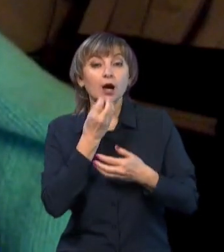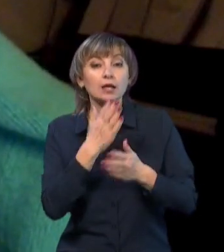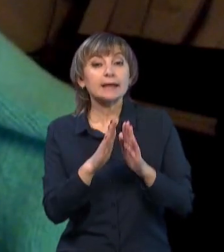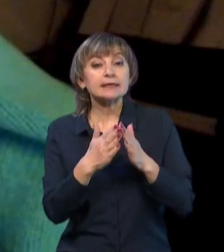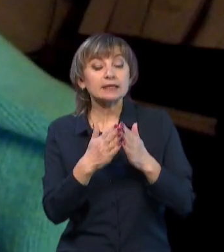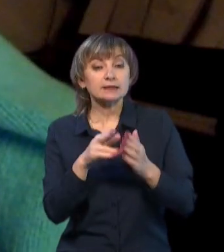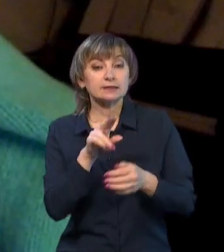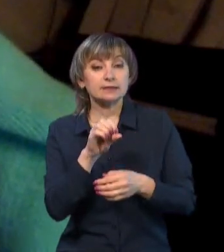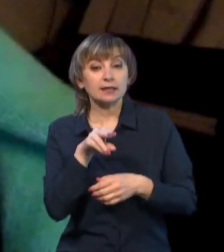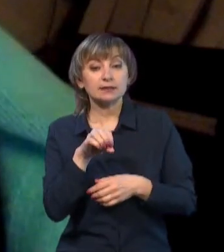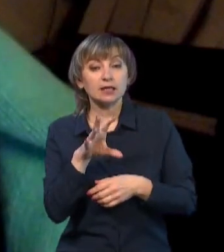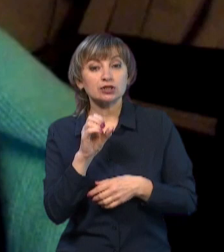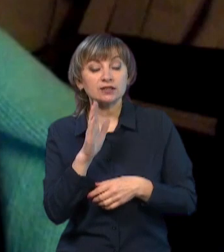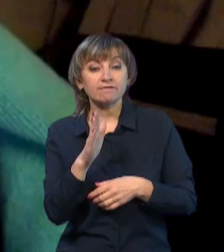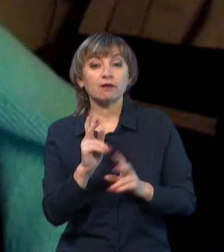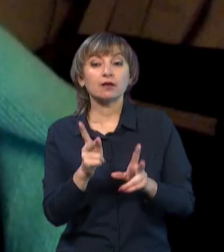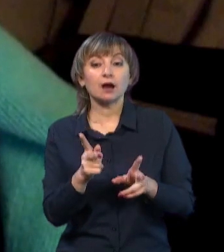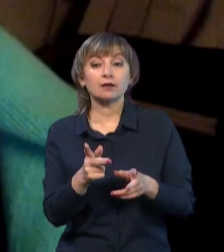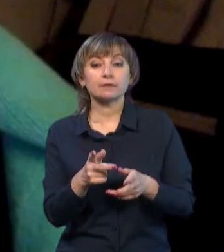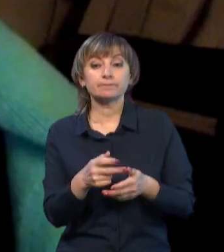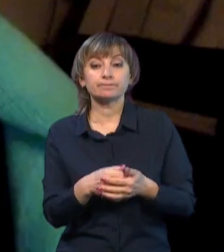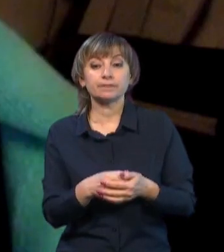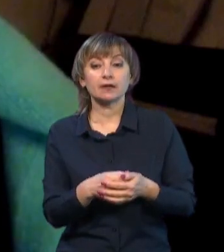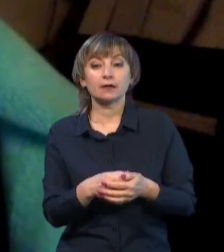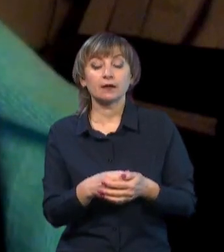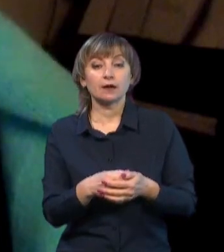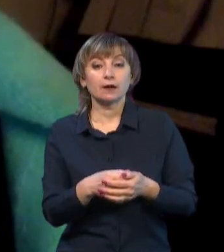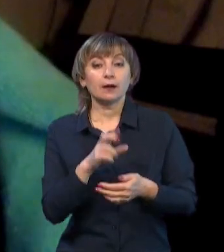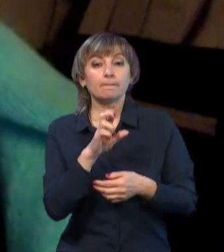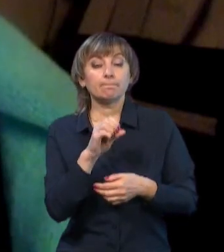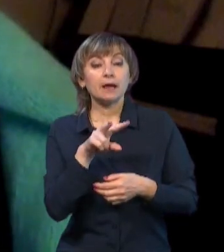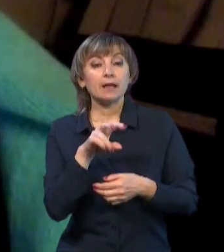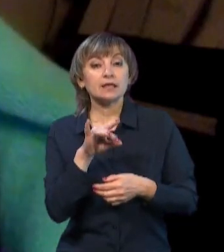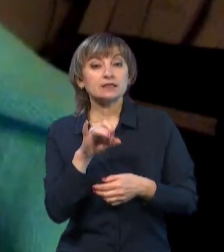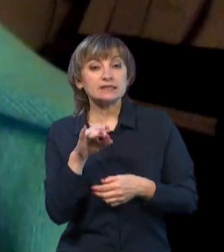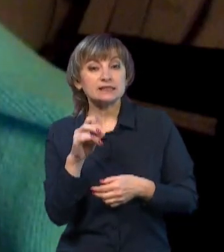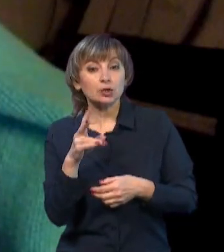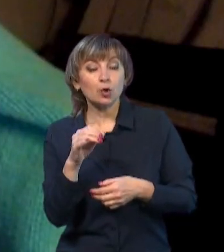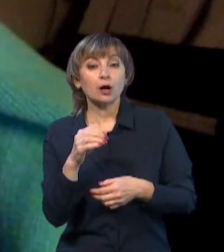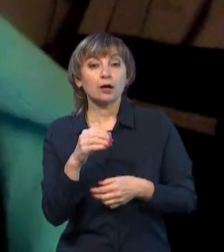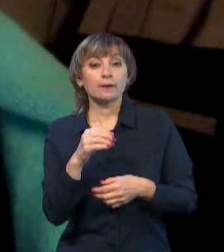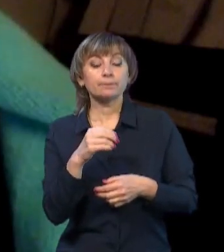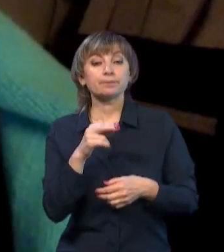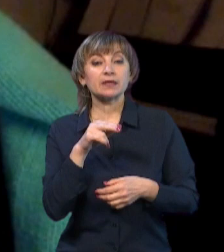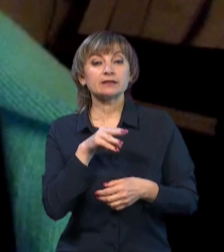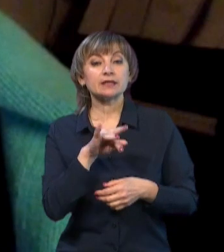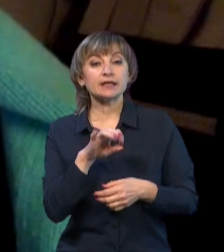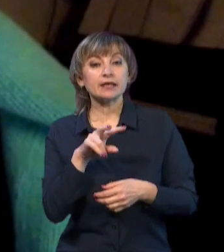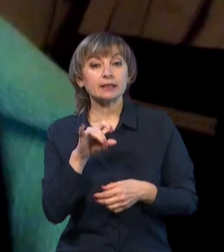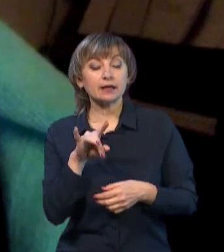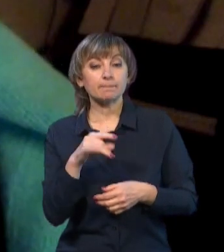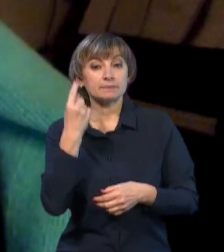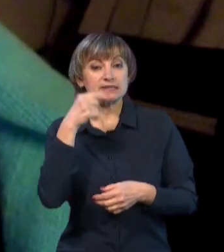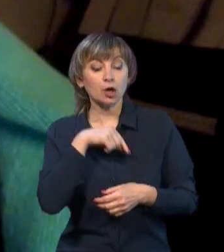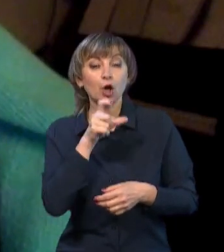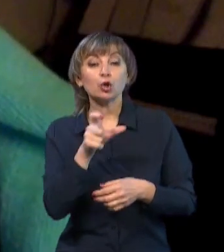як, без, як ну, власне, таку белетристику, трилер так, психологічний, а люди, які розуміють, так,